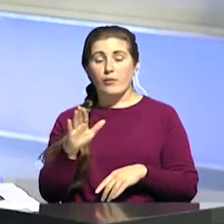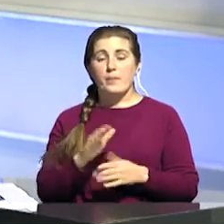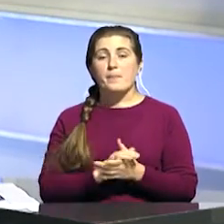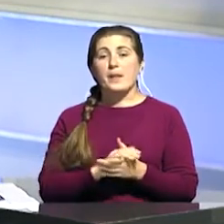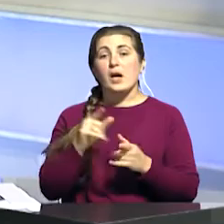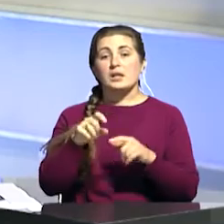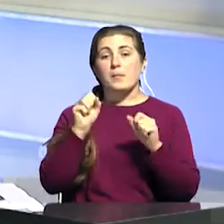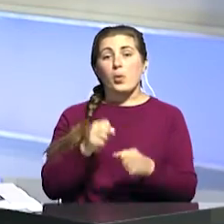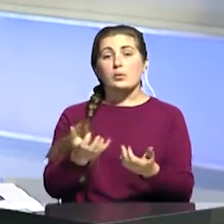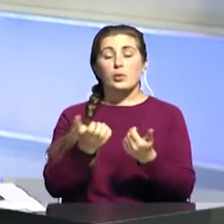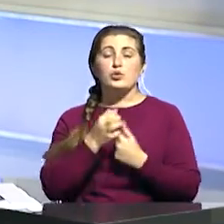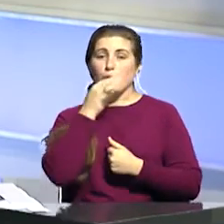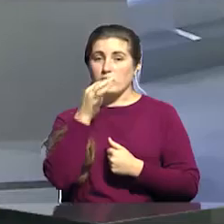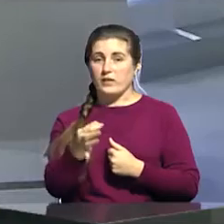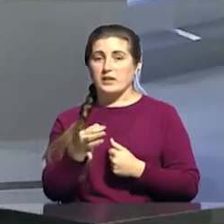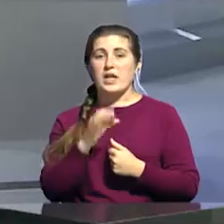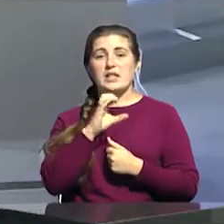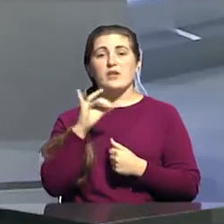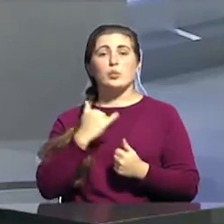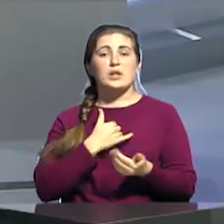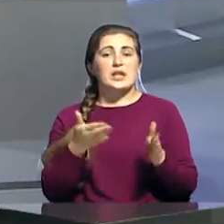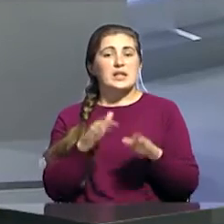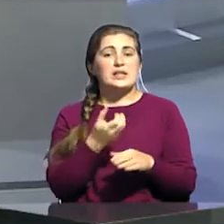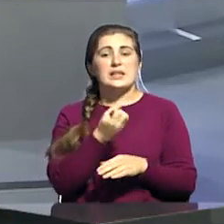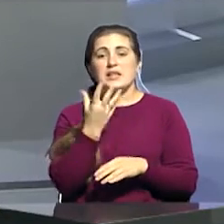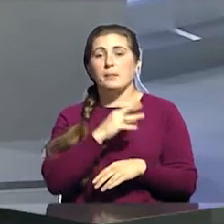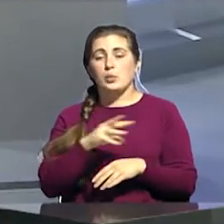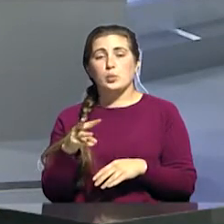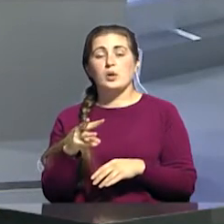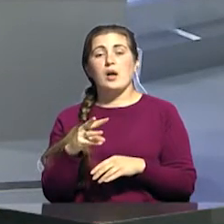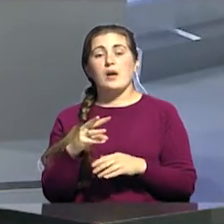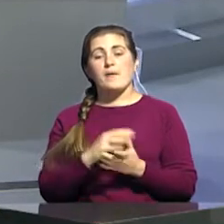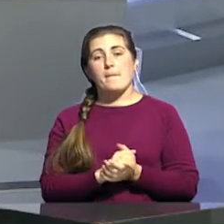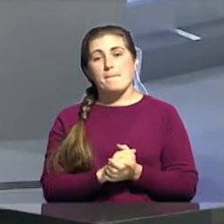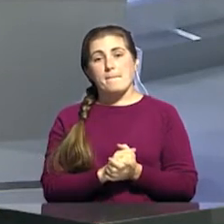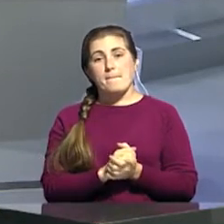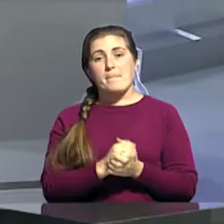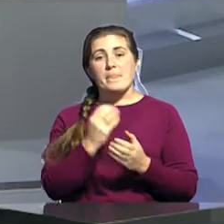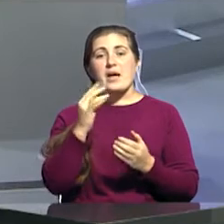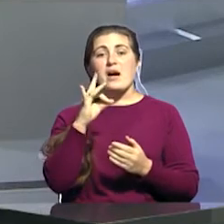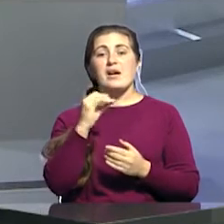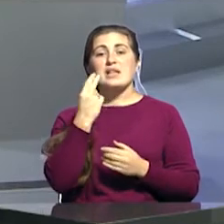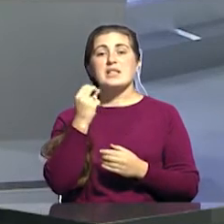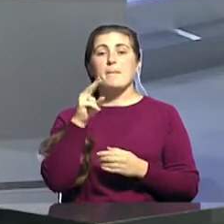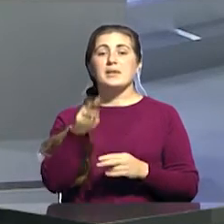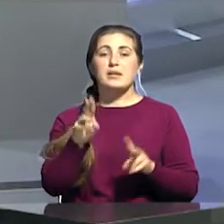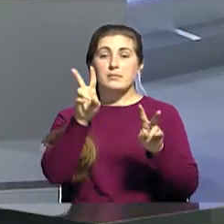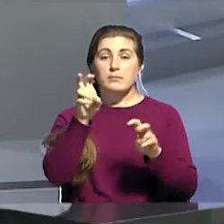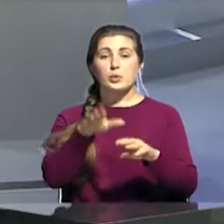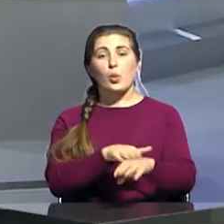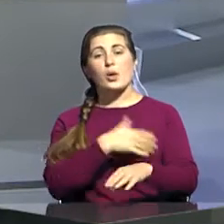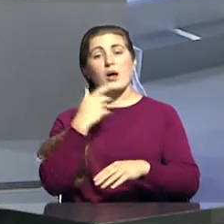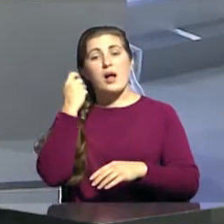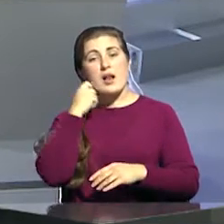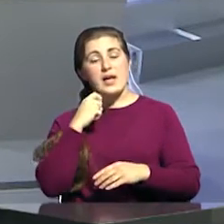они могут получить ответ. Сергей Иванович, у нас буквально вот несколько минуток остается. рецепт долголетия или, по крайней